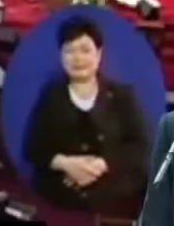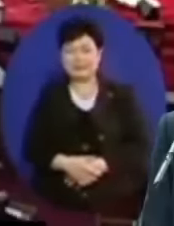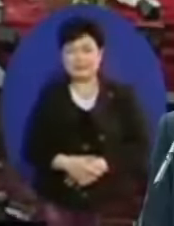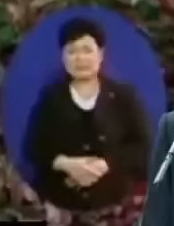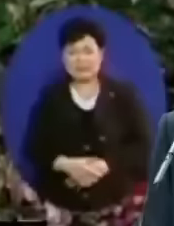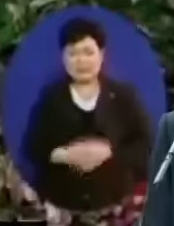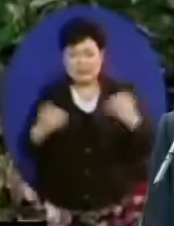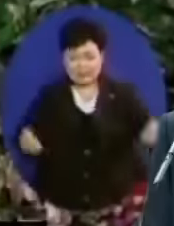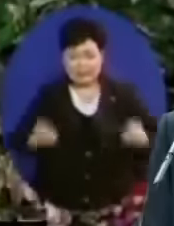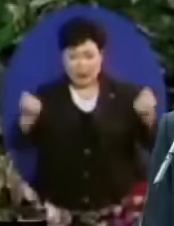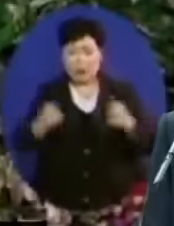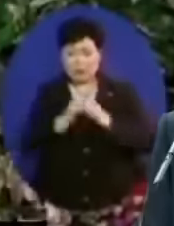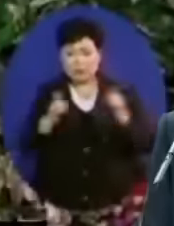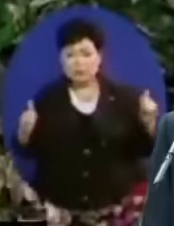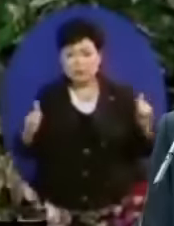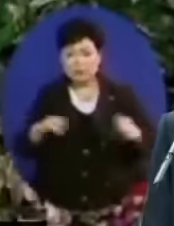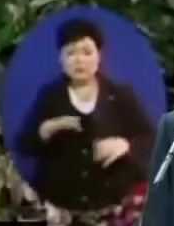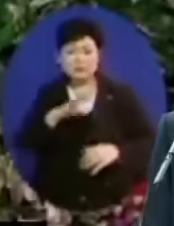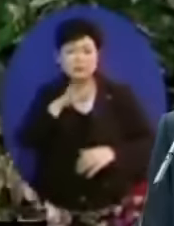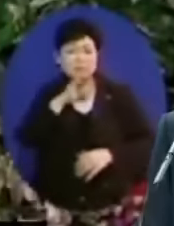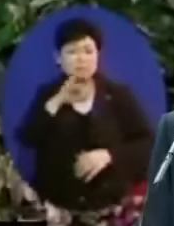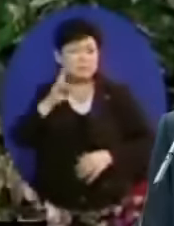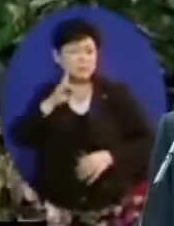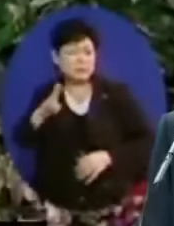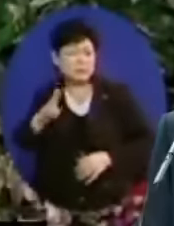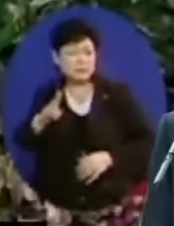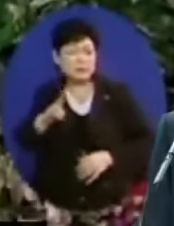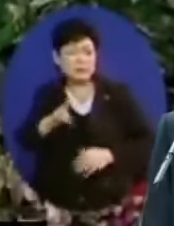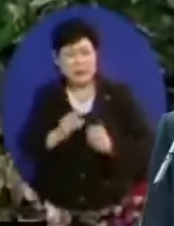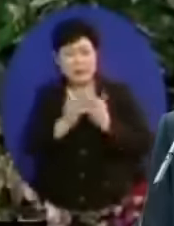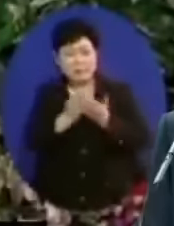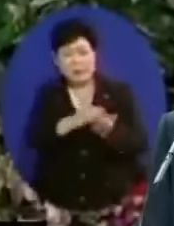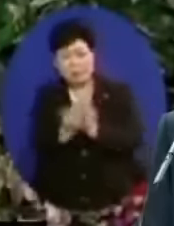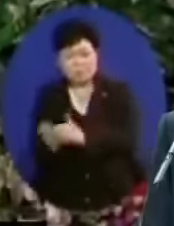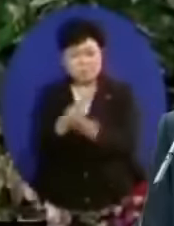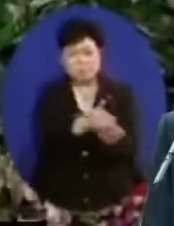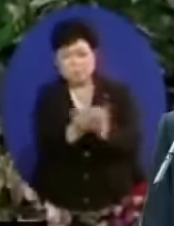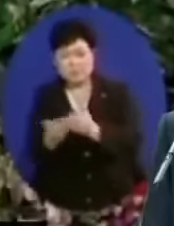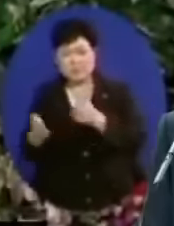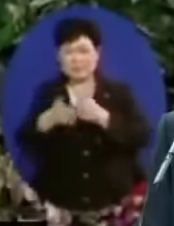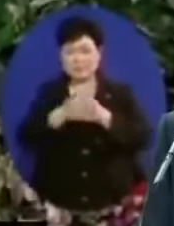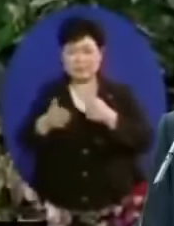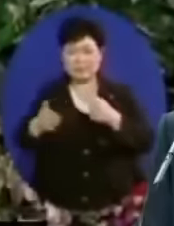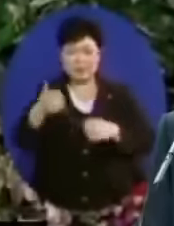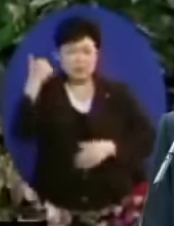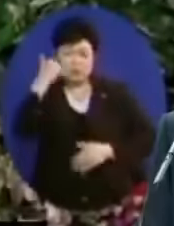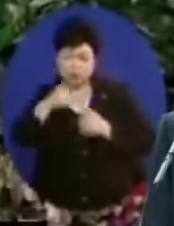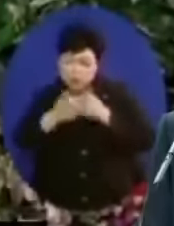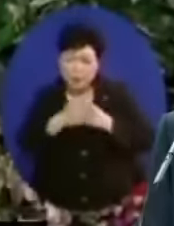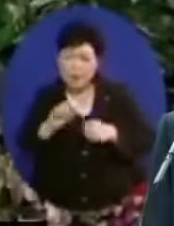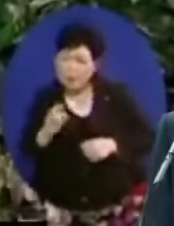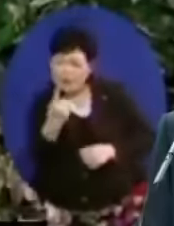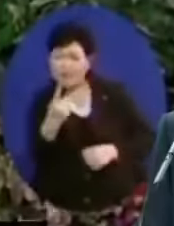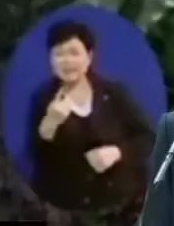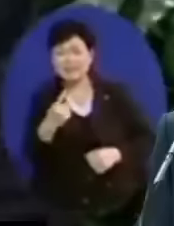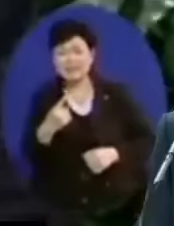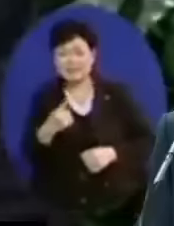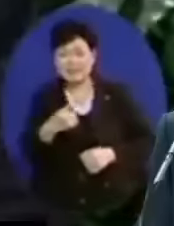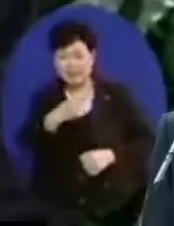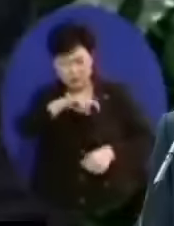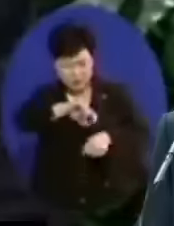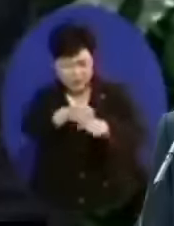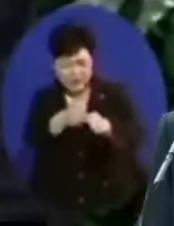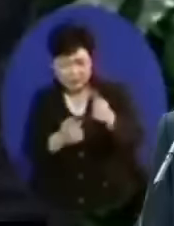사공들이 굉장히 배가 파산증에 이르니까 우리 누구 때문에 이런 재앙이